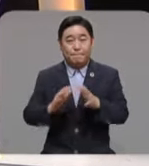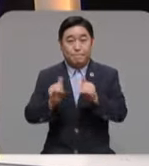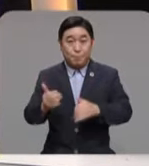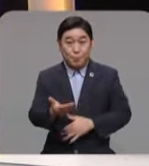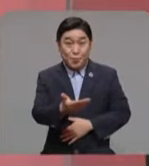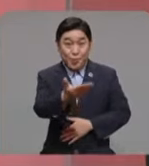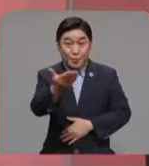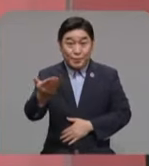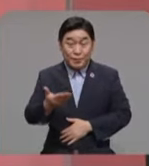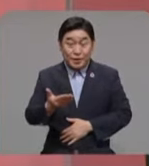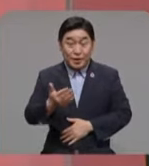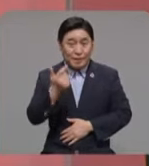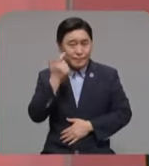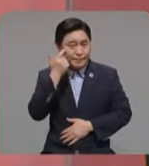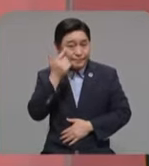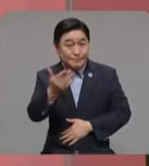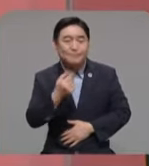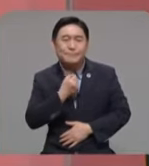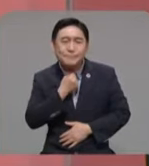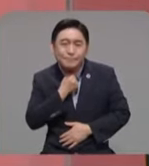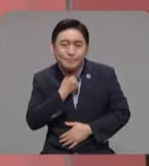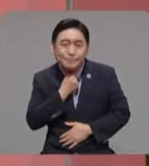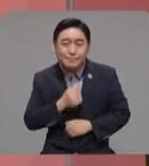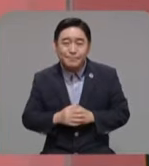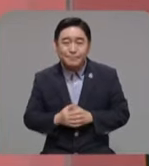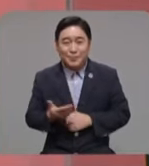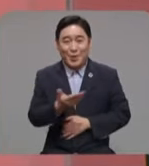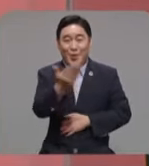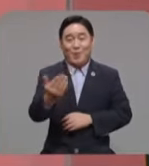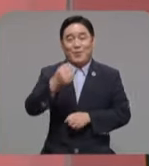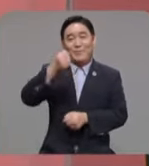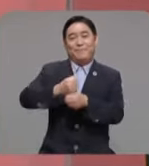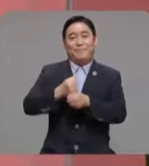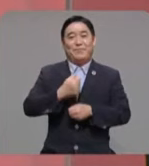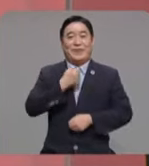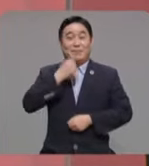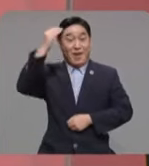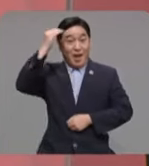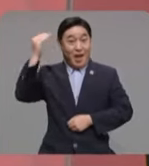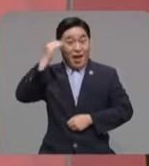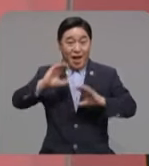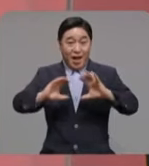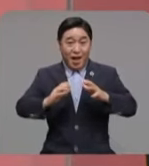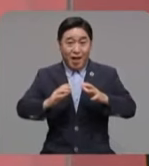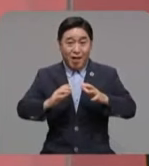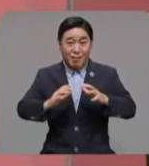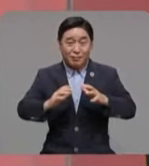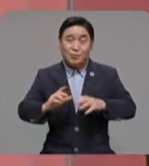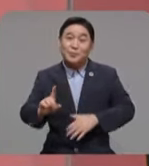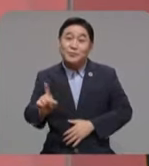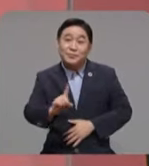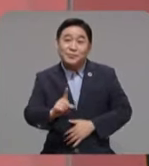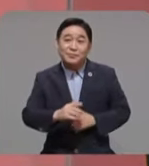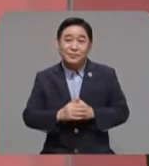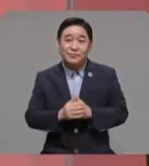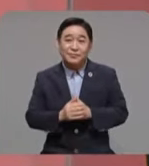국민 여러분께 묻고 싶습니다. 여러분이 만들고 싶은 대한민국은 어떤